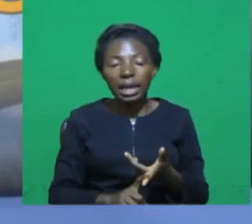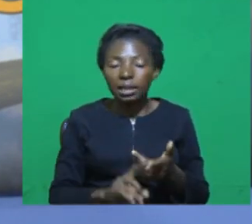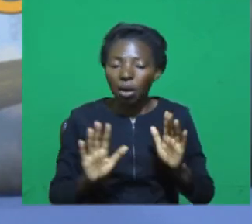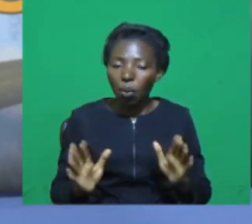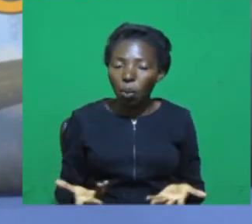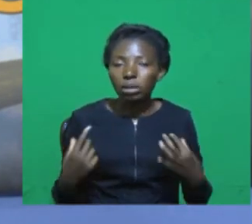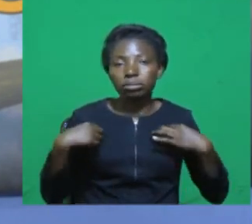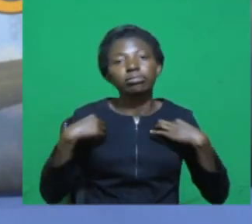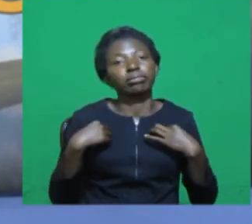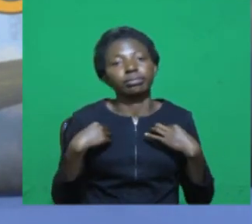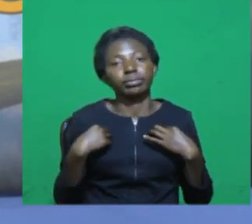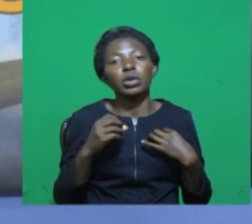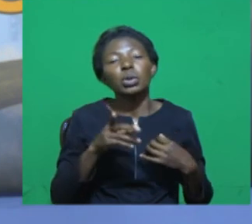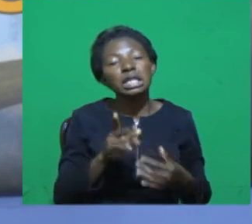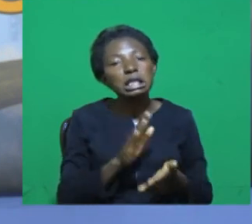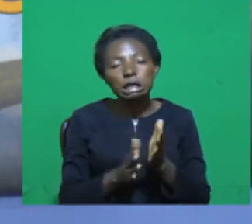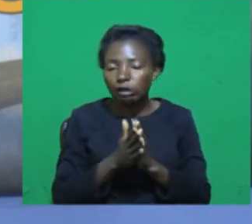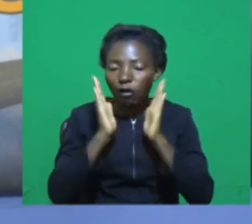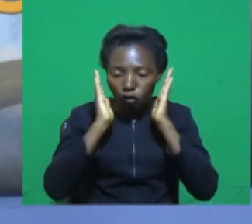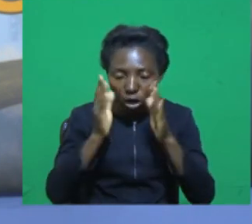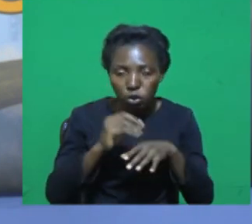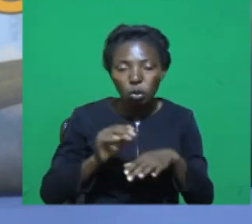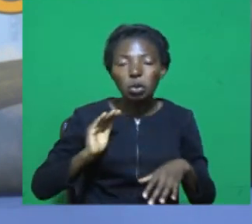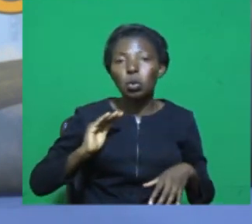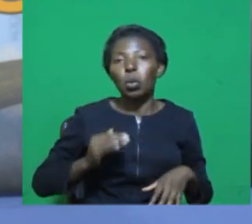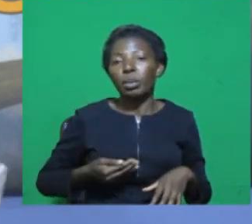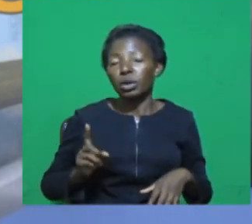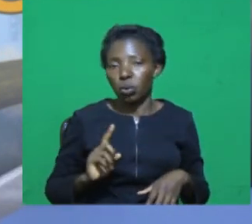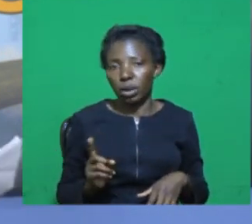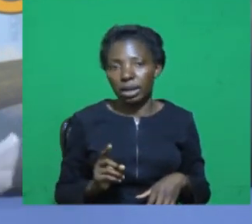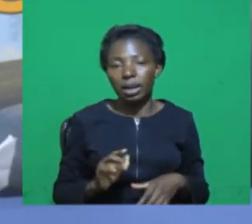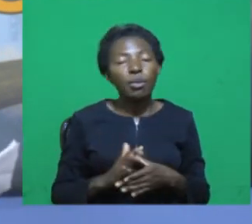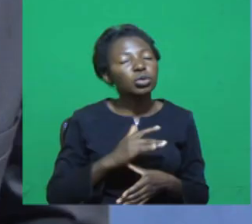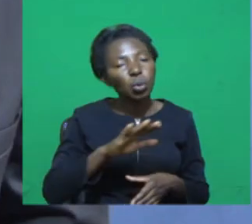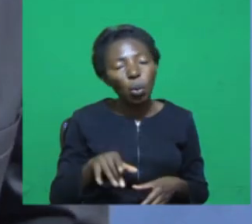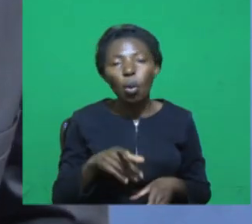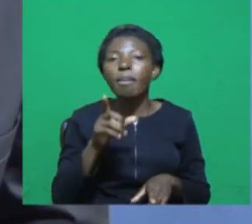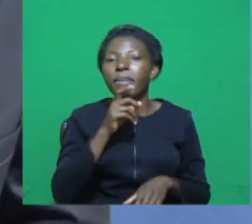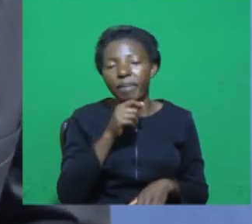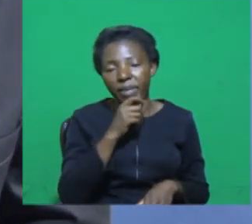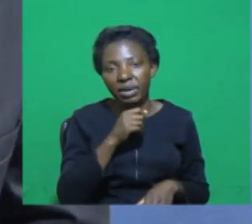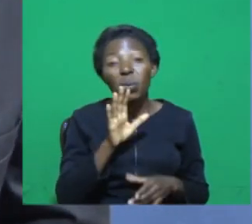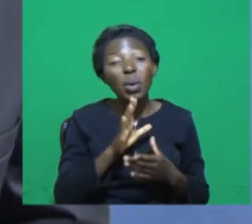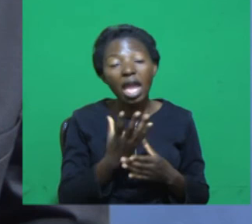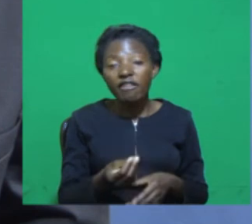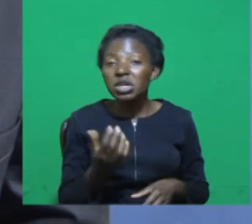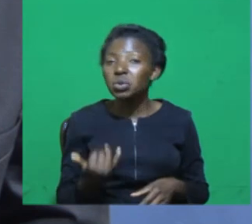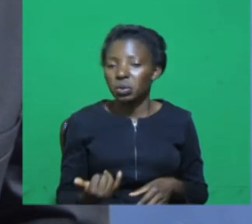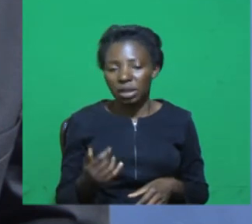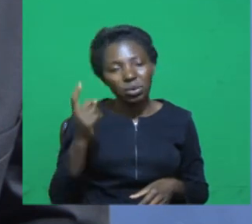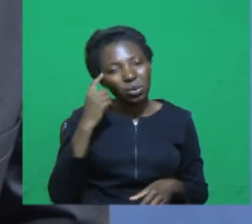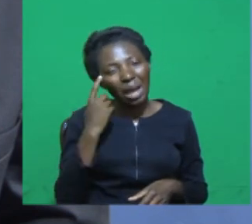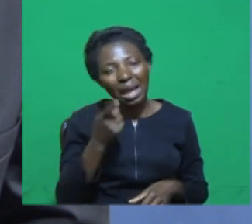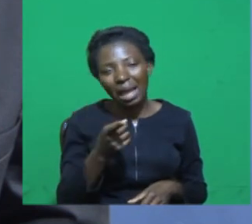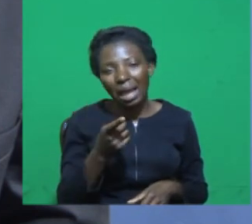nezvaunoisawo mukunopfeka. Saka apa hapacharevi vanhukadzi chete pastor nemuatere, because pasvikira nevarume tinofanirwa kutoti unongoitunyaza kuti